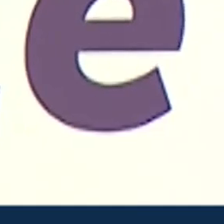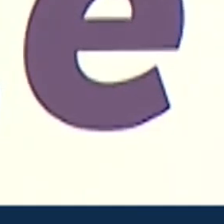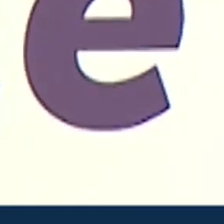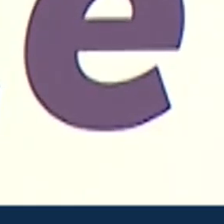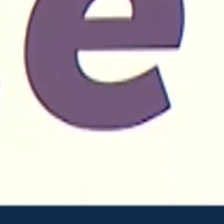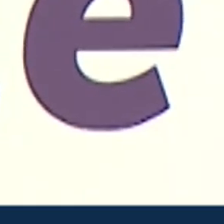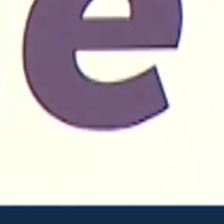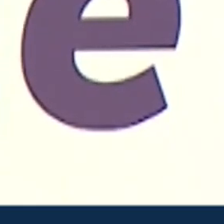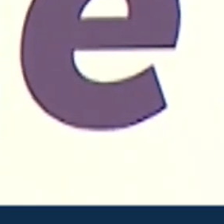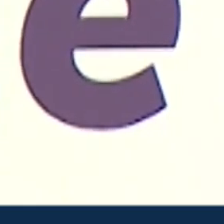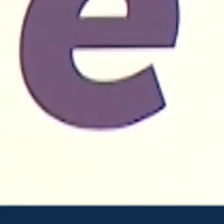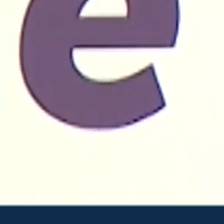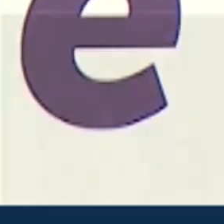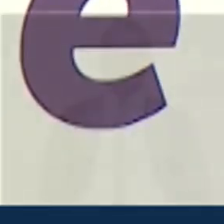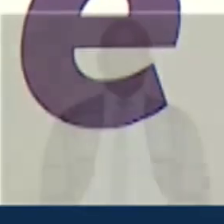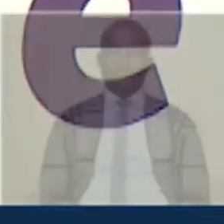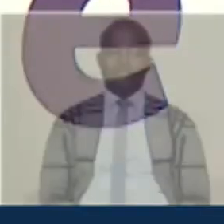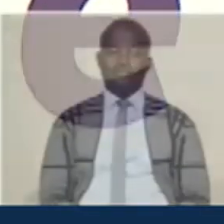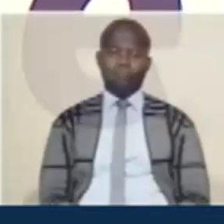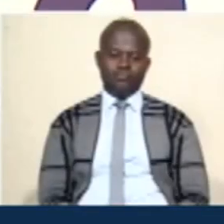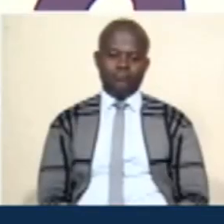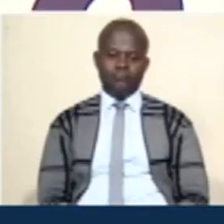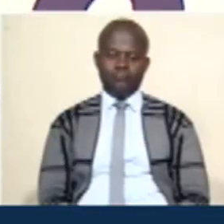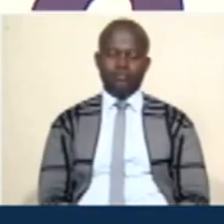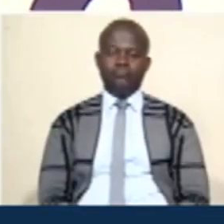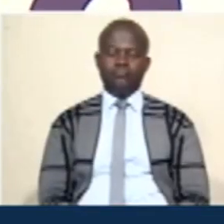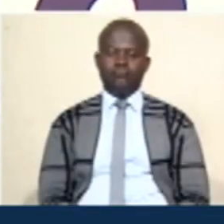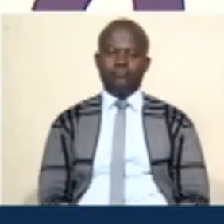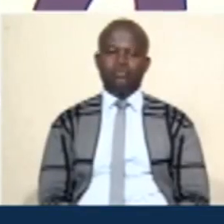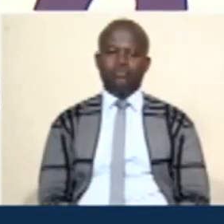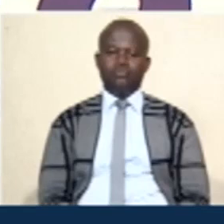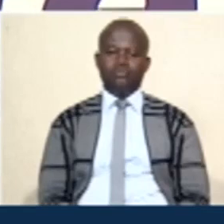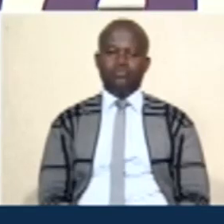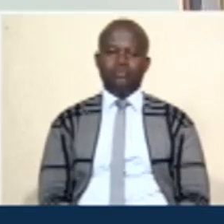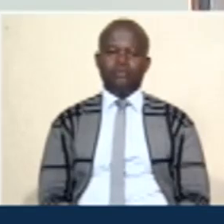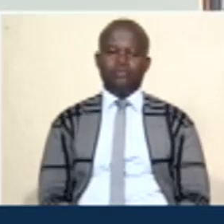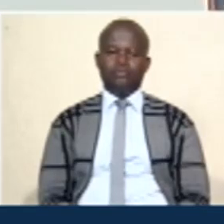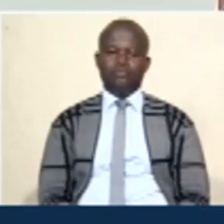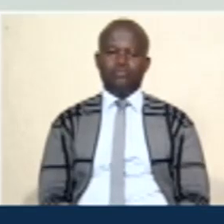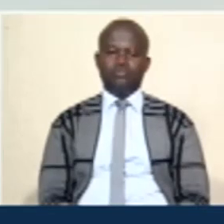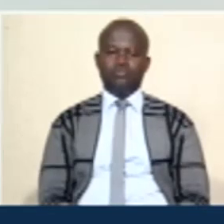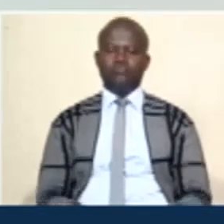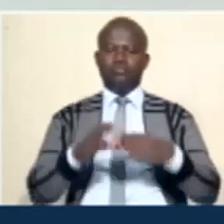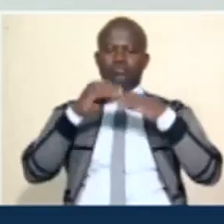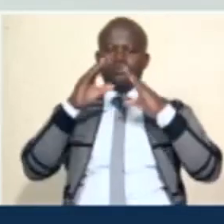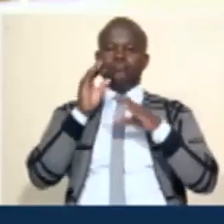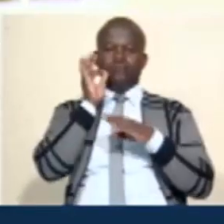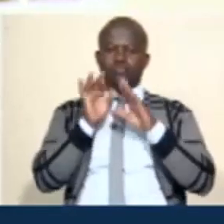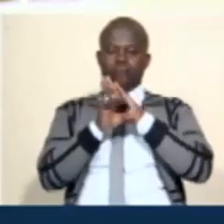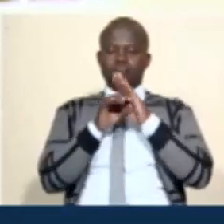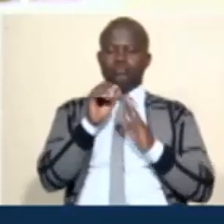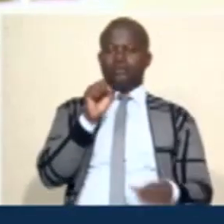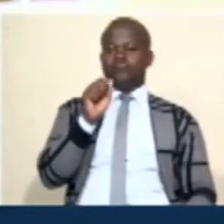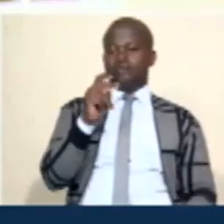uburyo bazamura impano zabo bakagera ku rwego rwo hejuru Umuyobozi w'Imbuto Foundation